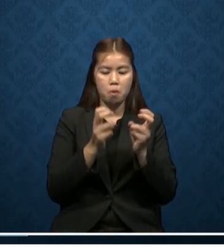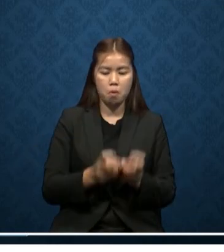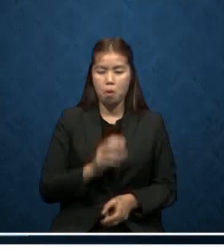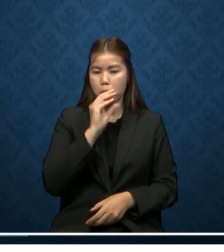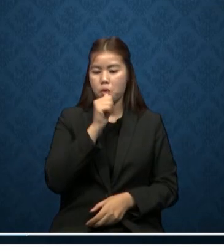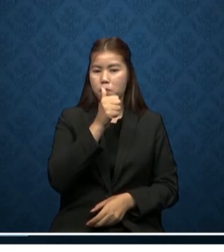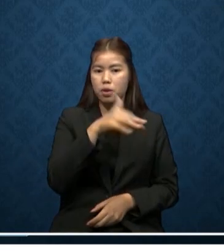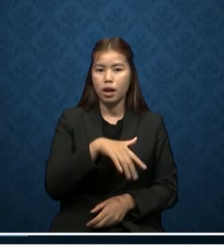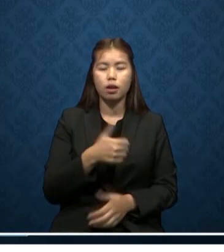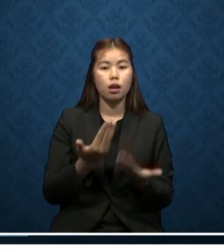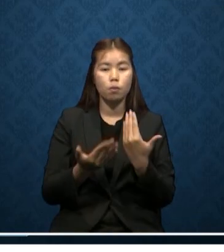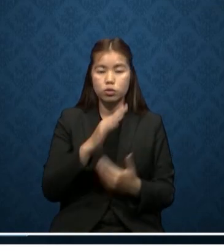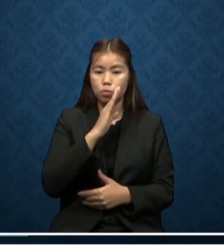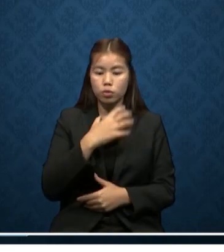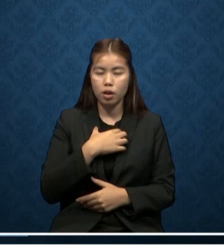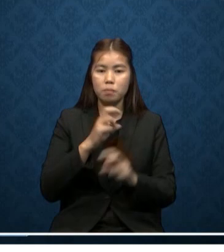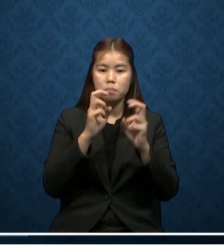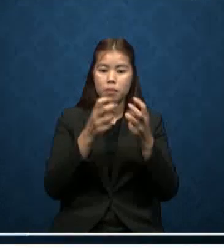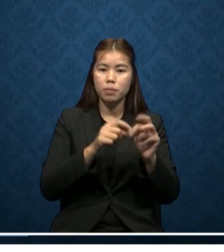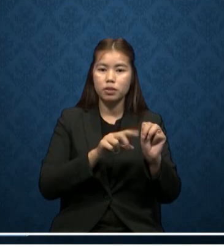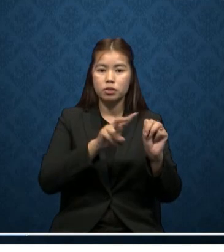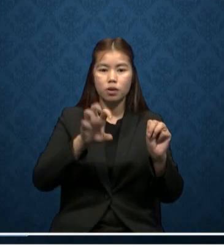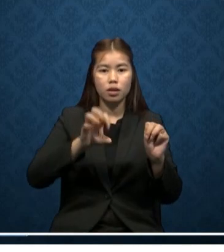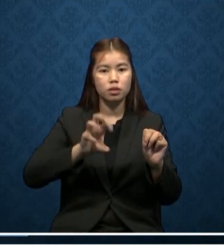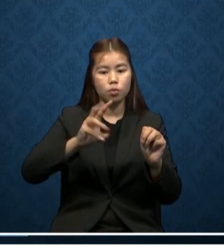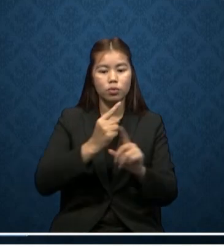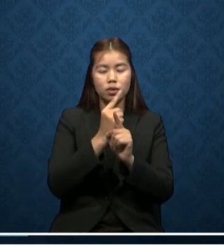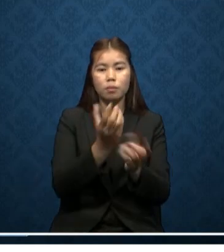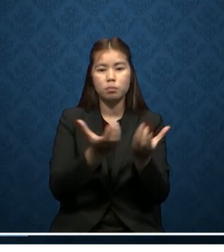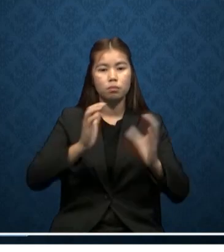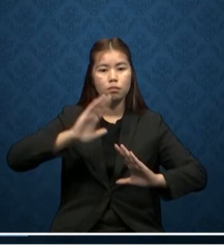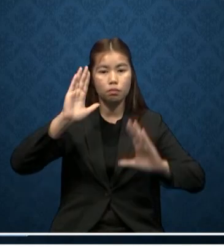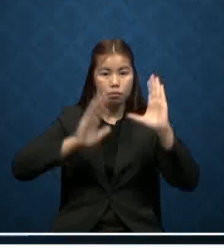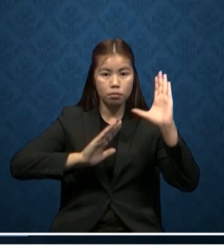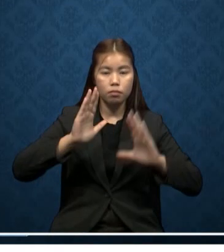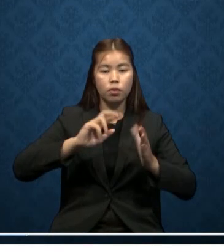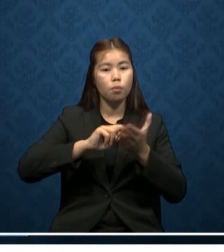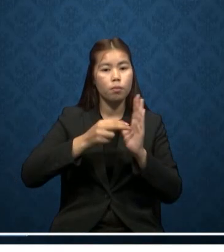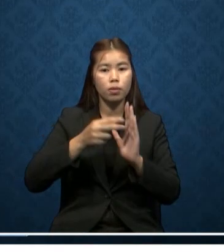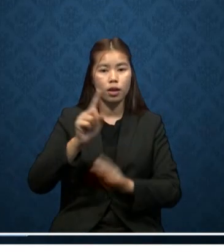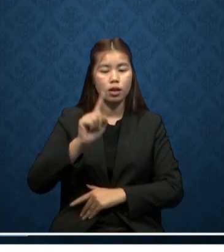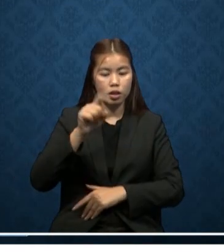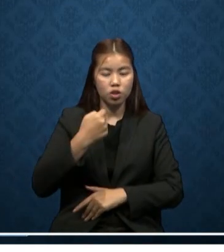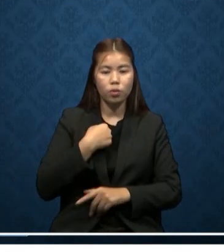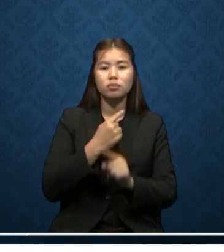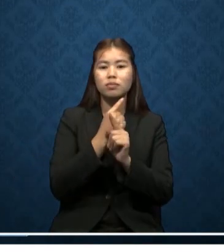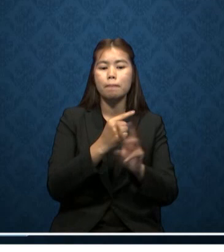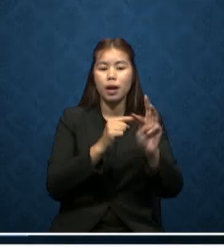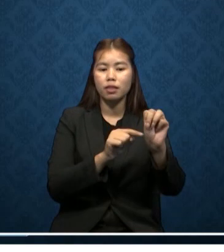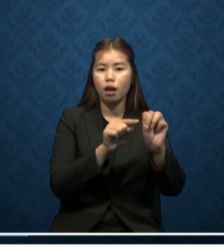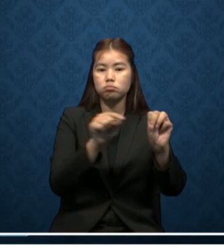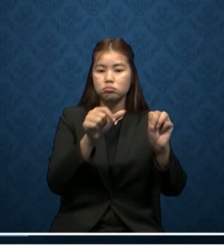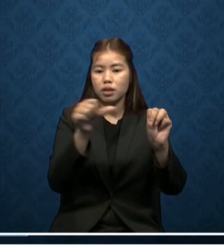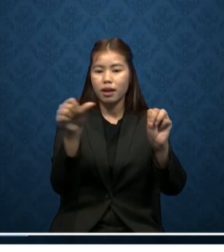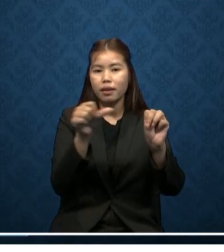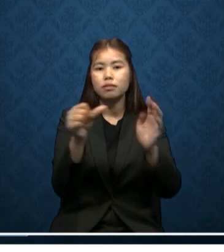ก็ต้องทำได้มาตรา 256ตามรัฐธรรมนูญนั่นหมายถึงว่าต้องแก้เป็นรายมาตรานะครับ